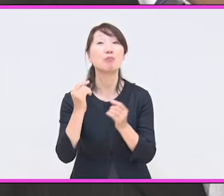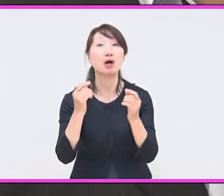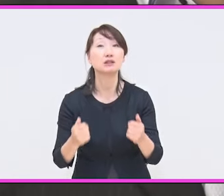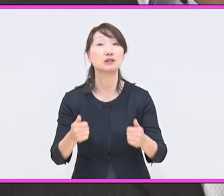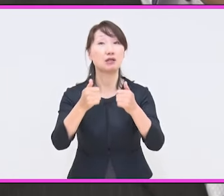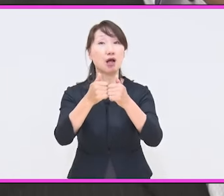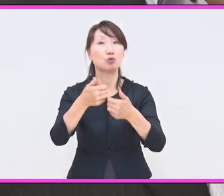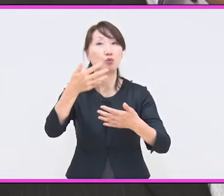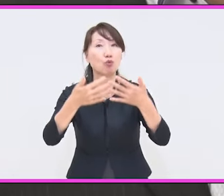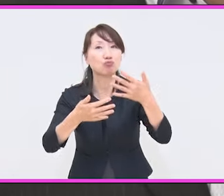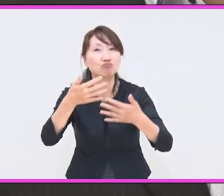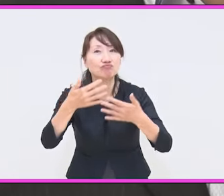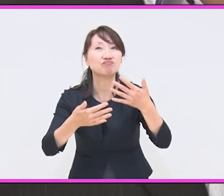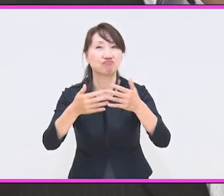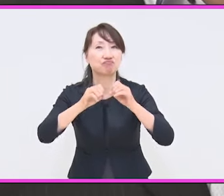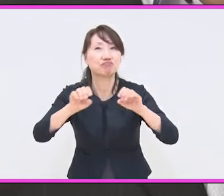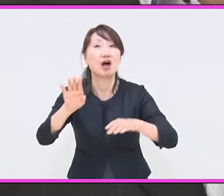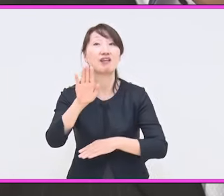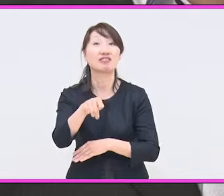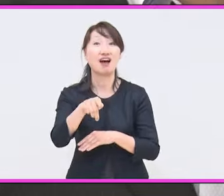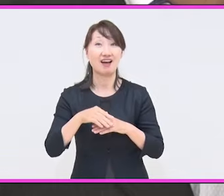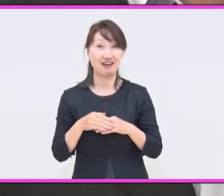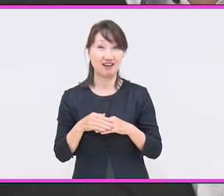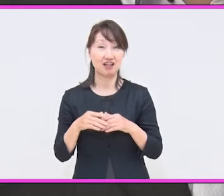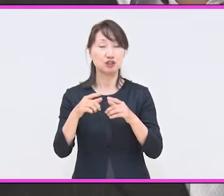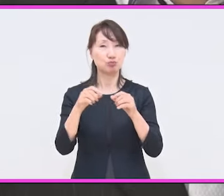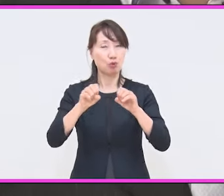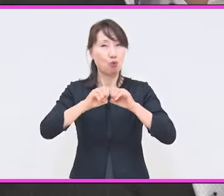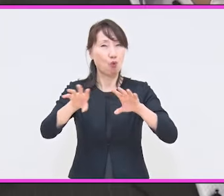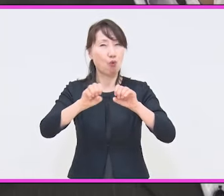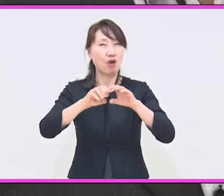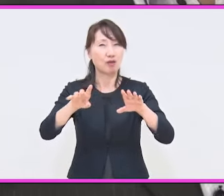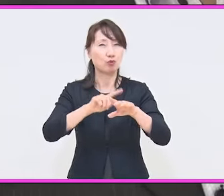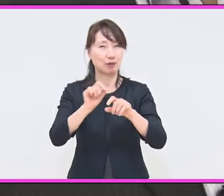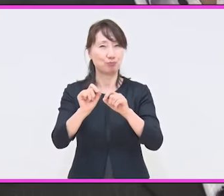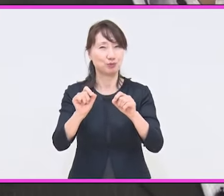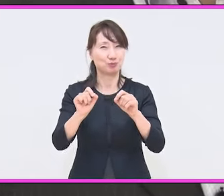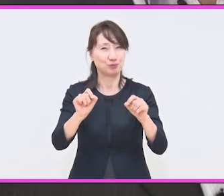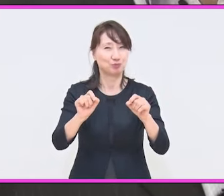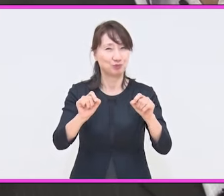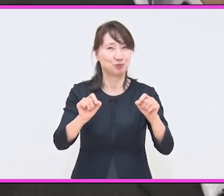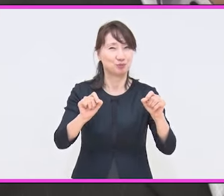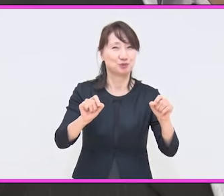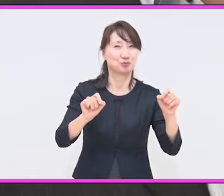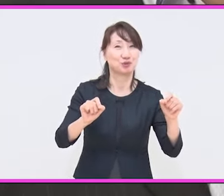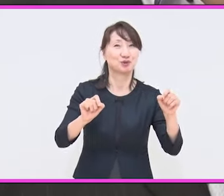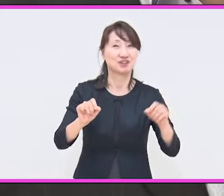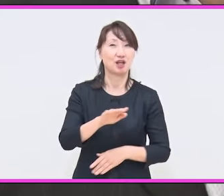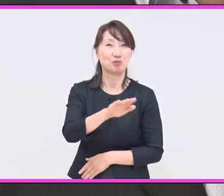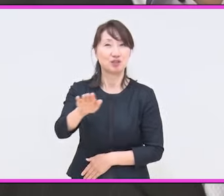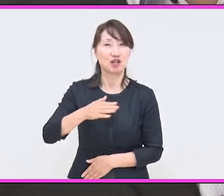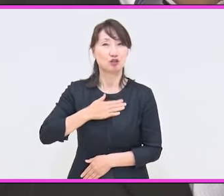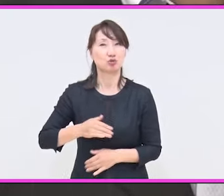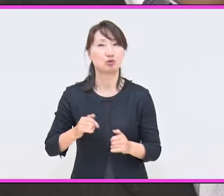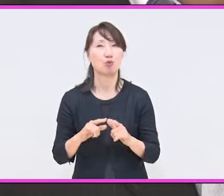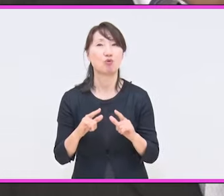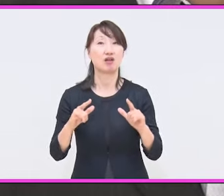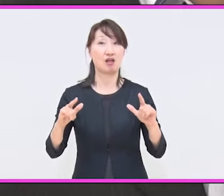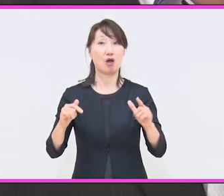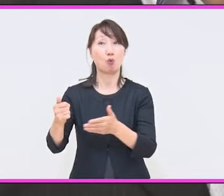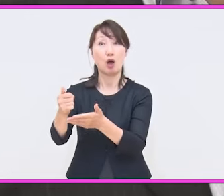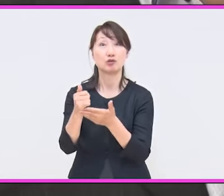こうあの日本でも放映されることが長くなってやっぱり認知度も上がってお客さんも入るよう